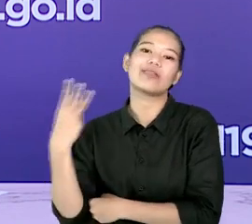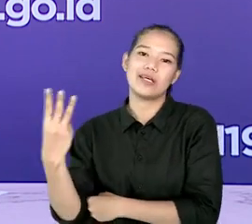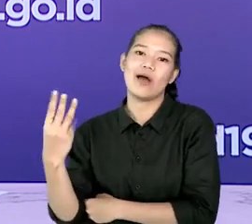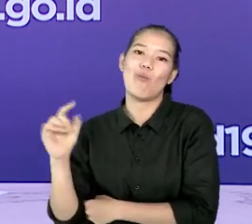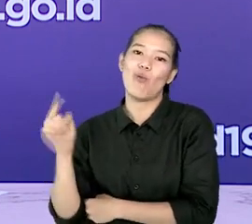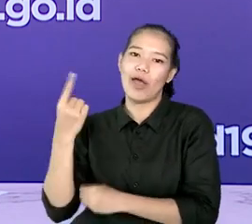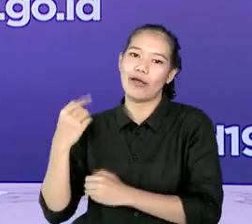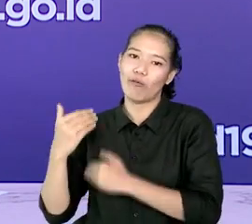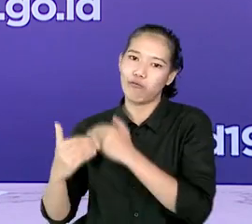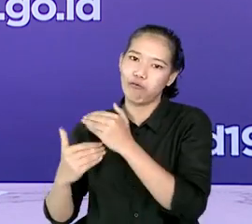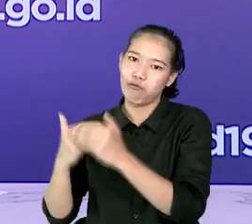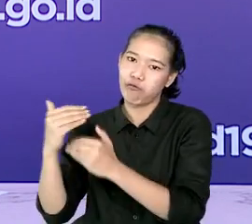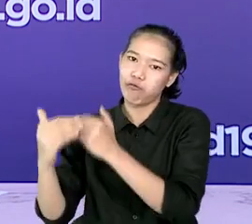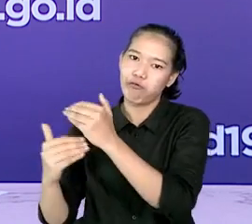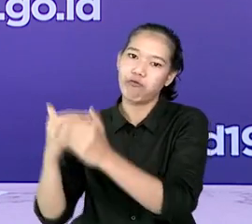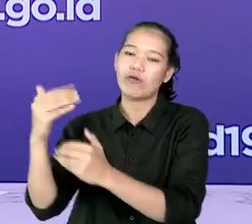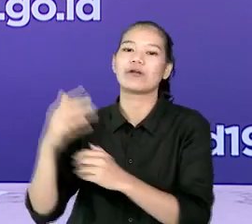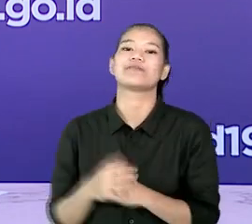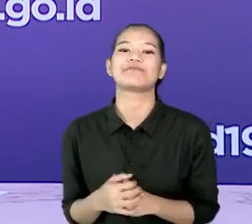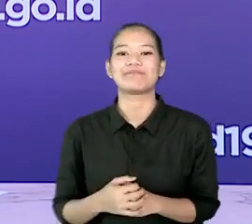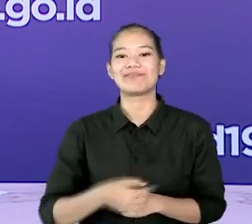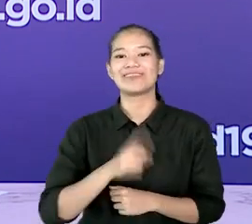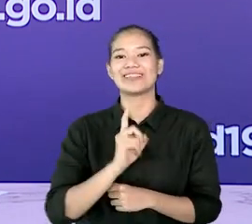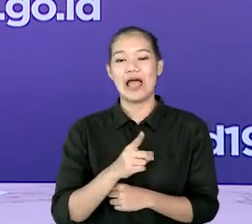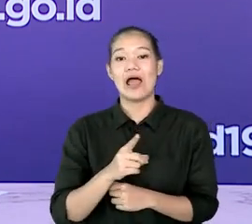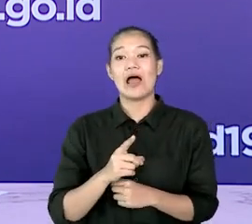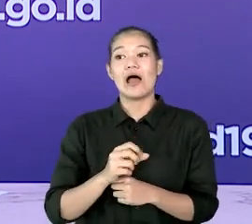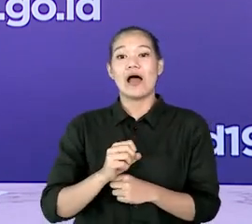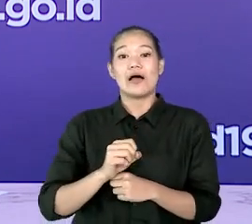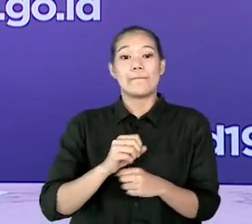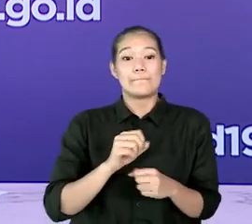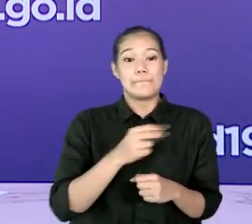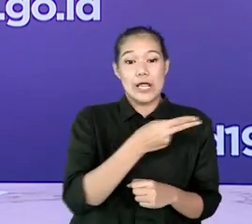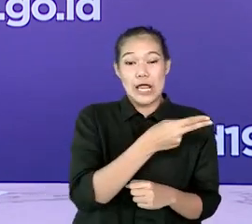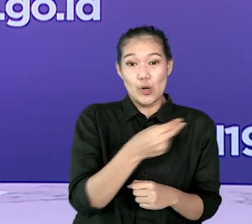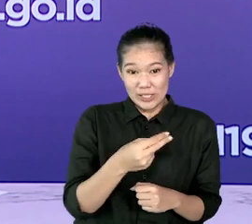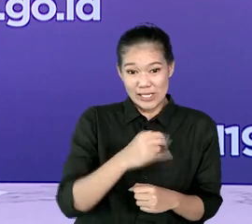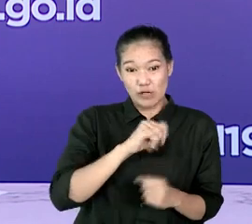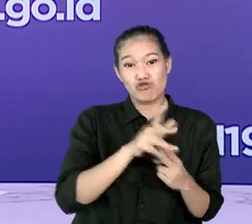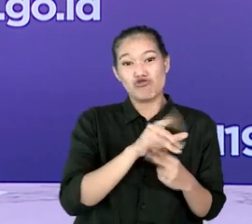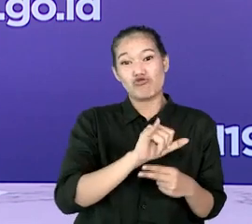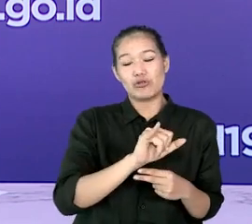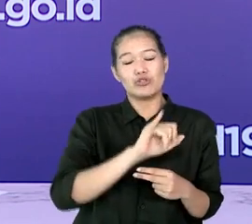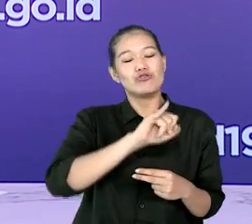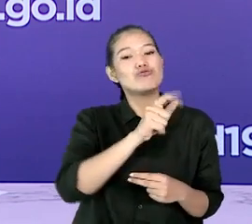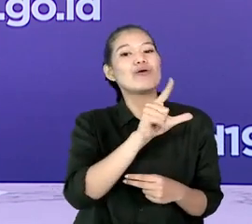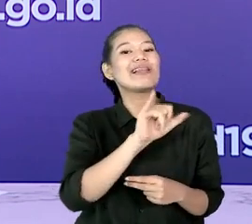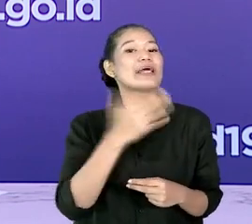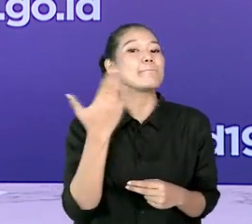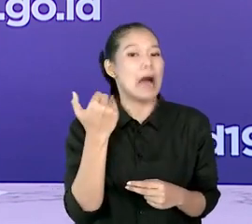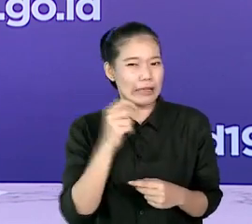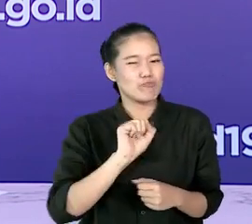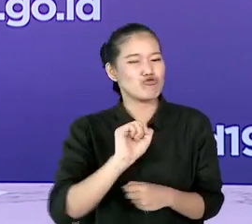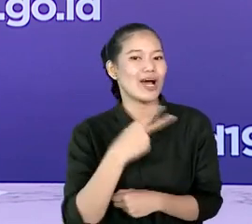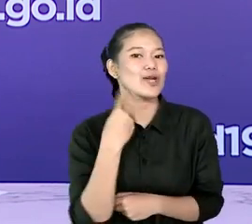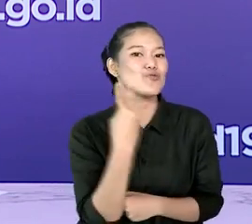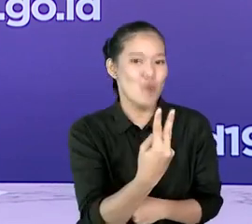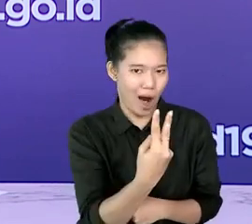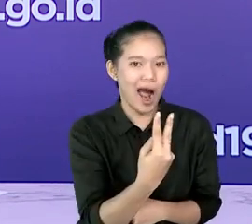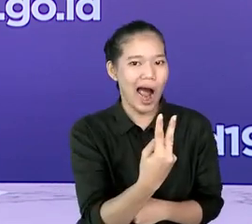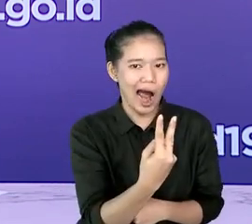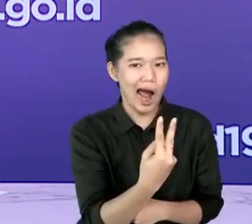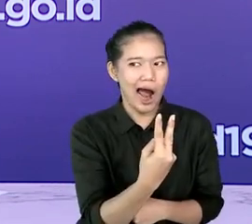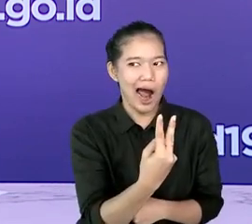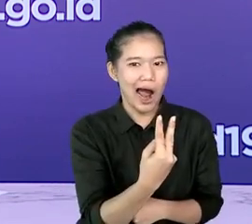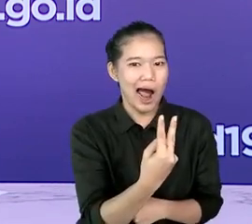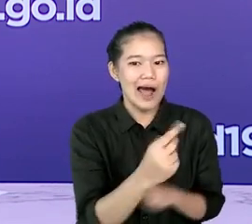Puncak Hai lonjakan kedua di Indonesia pada bulan juni-juli lalu yang tidak diikuti